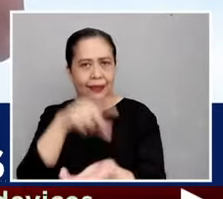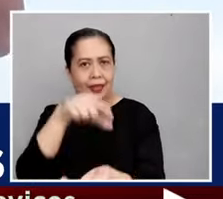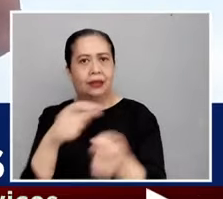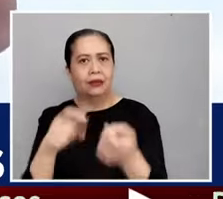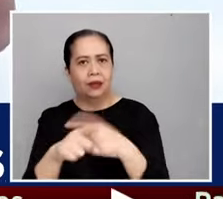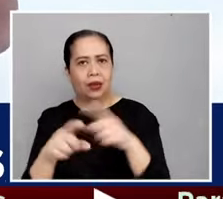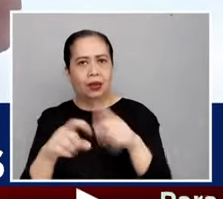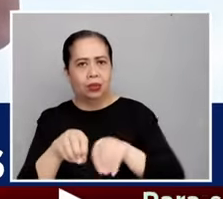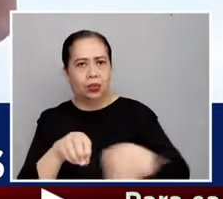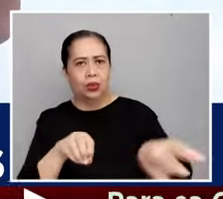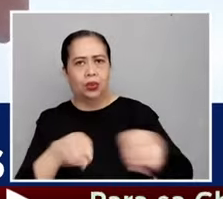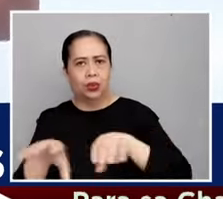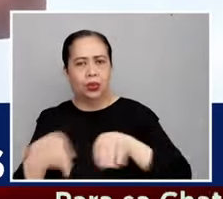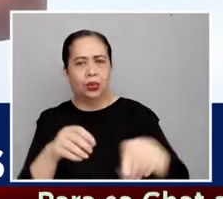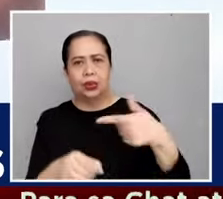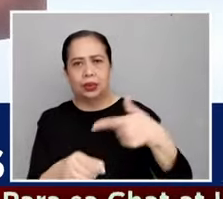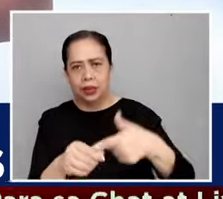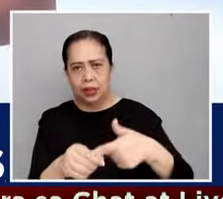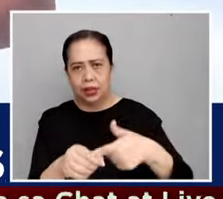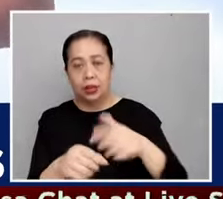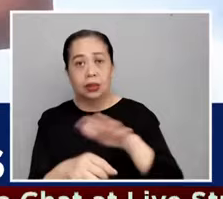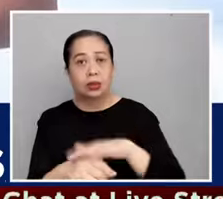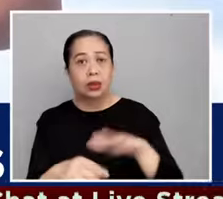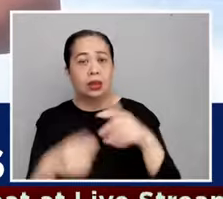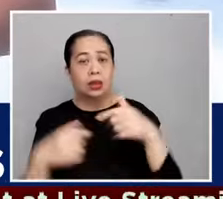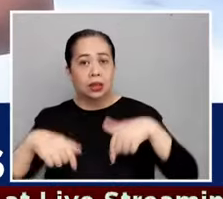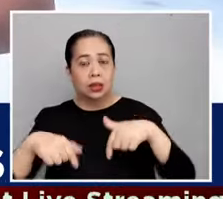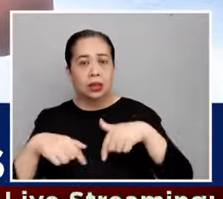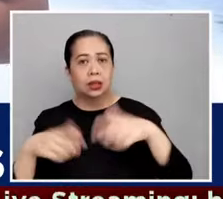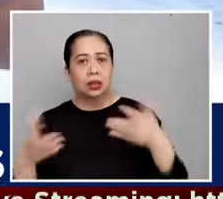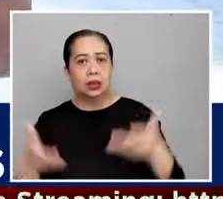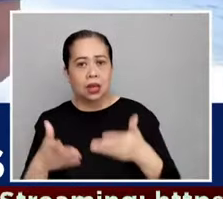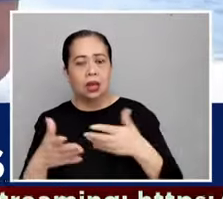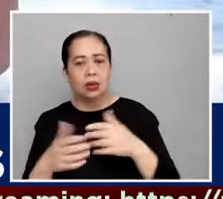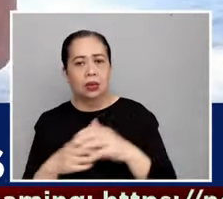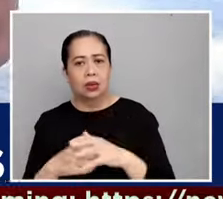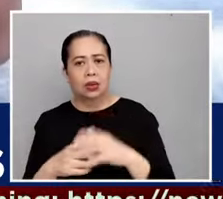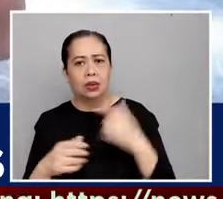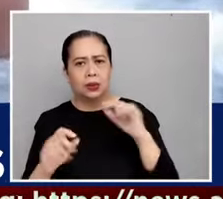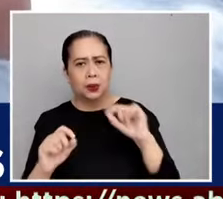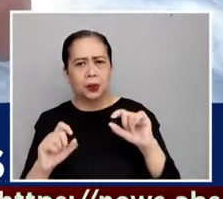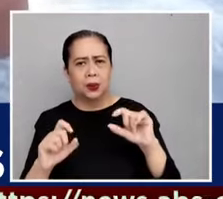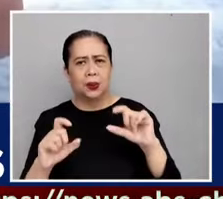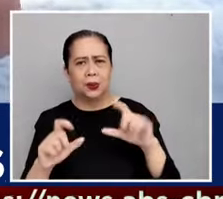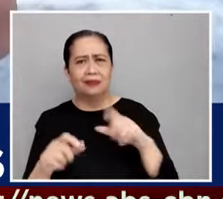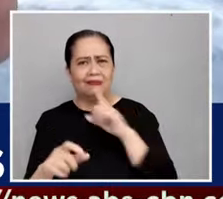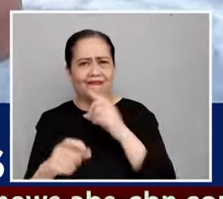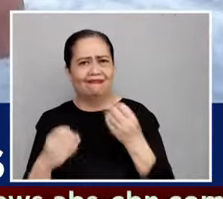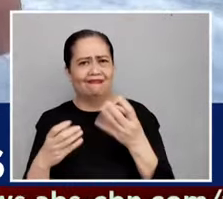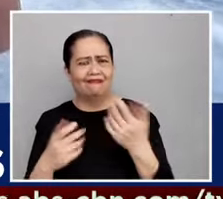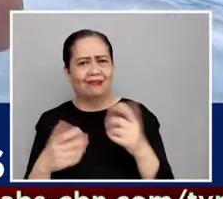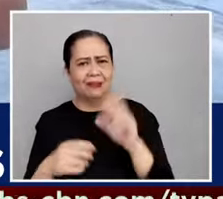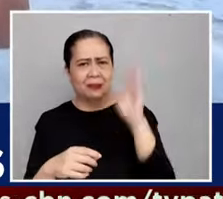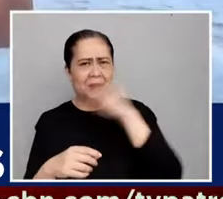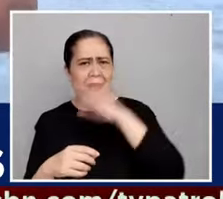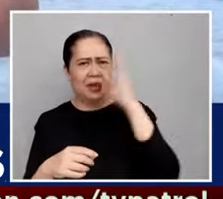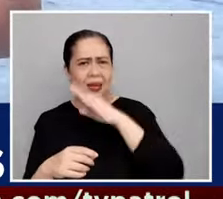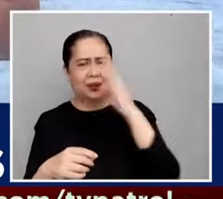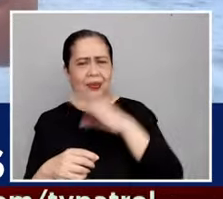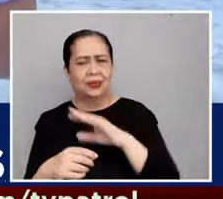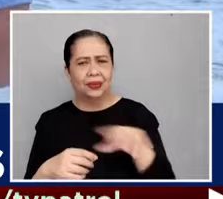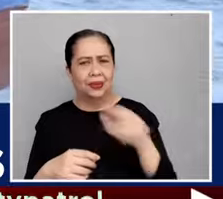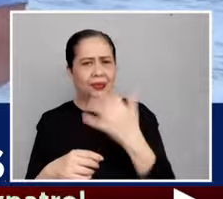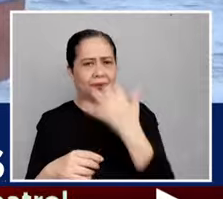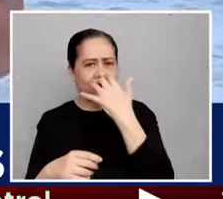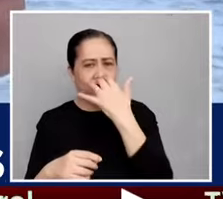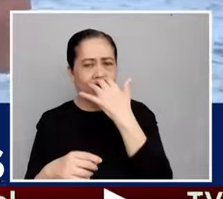yung tumatagas na langis. Sa lugar kung saan kami naririto ngayon ay makapal ang langis dito at mabaho yung amoy.